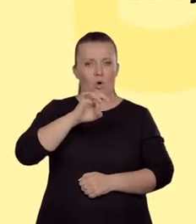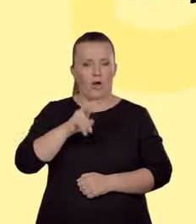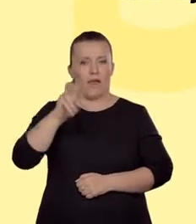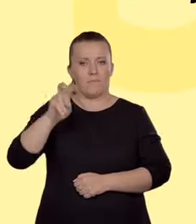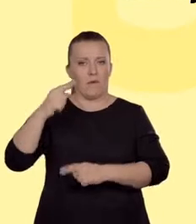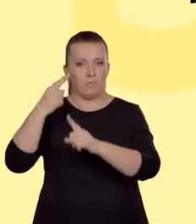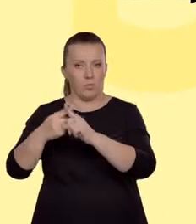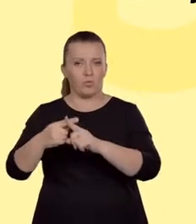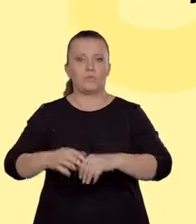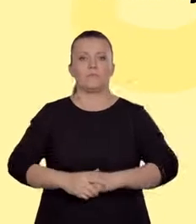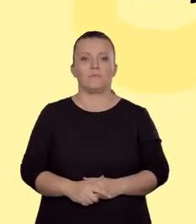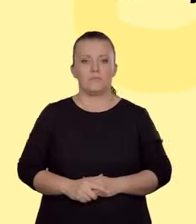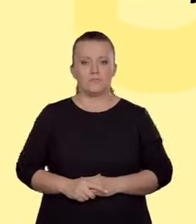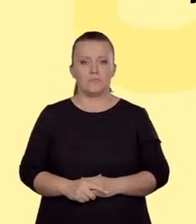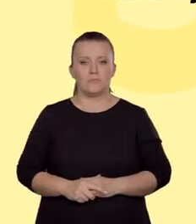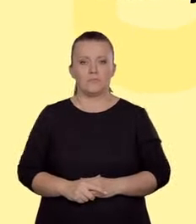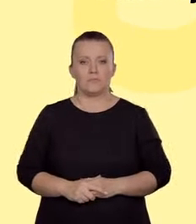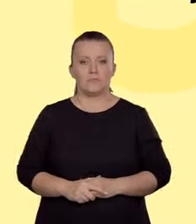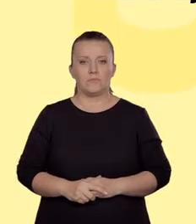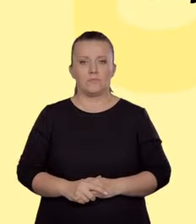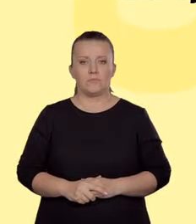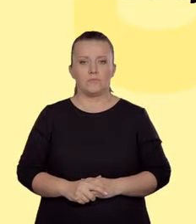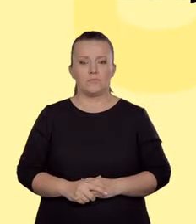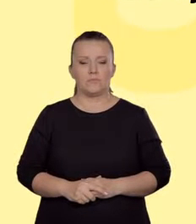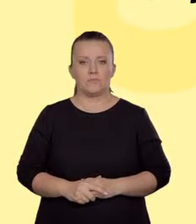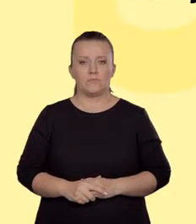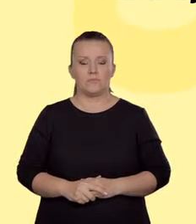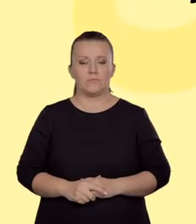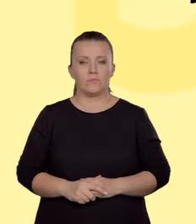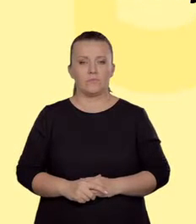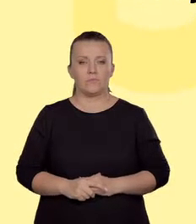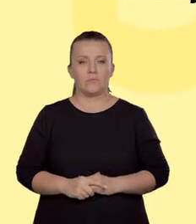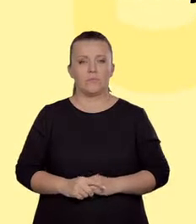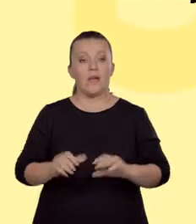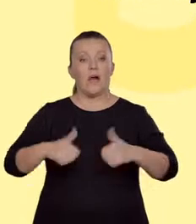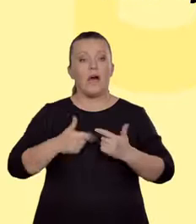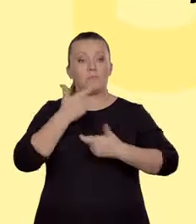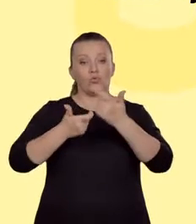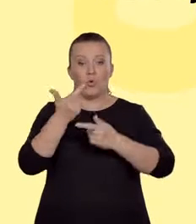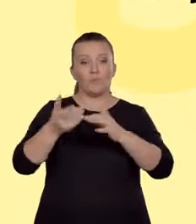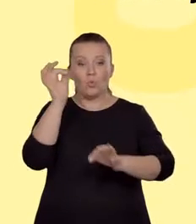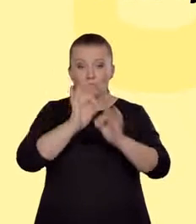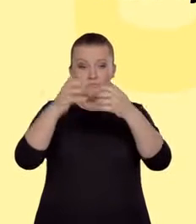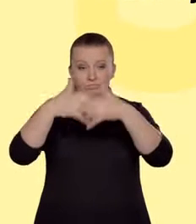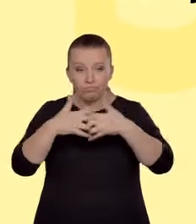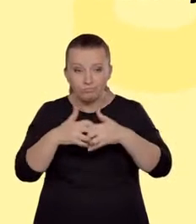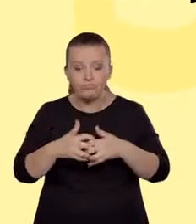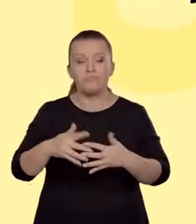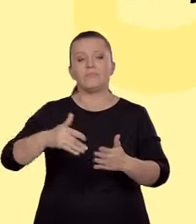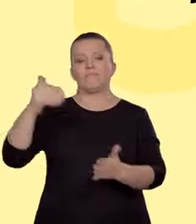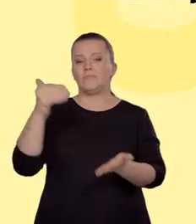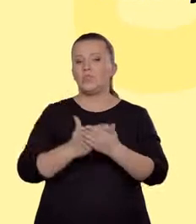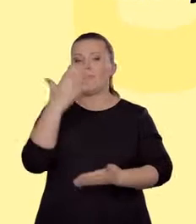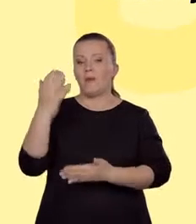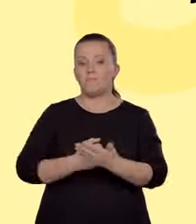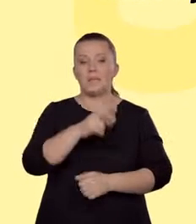ze stężenia tych jonów w roztworze. Dokładnie rzecz ujmując, powinniśmy mówić o stężeniu jonów hydroniowych,